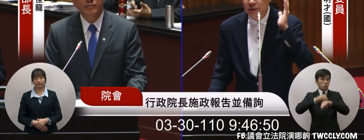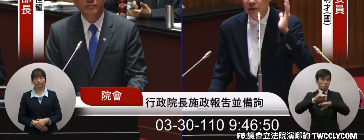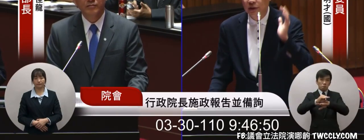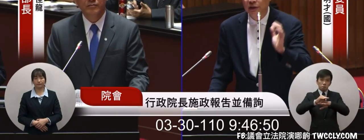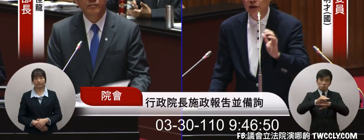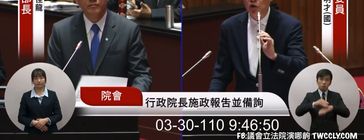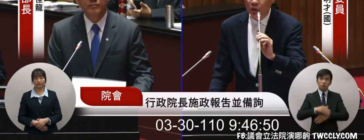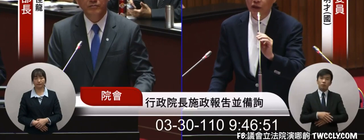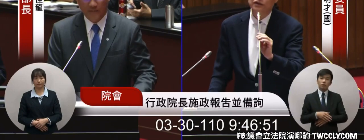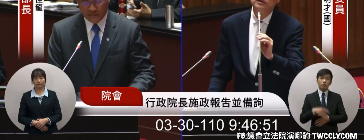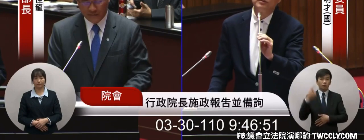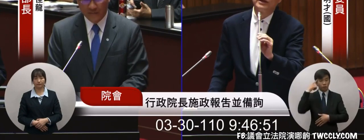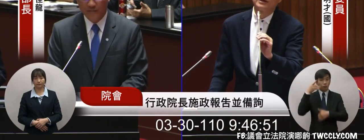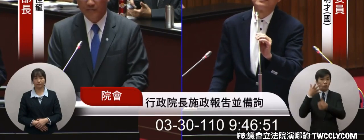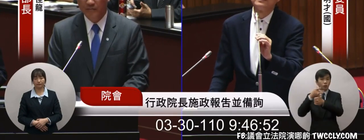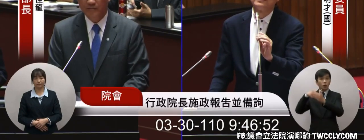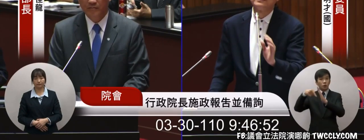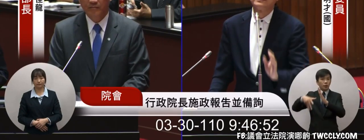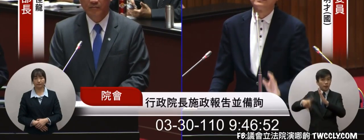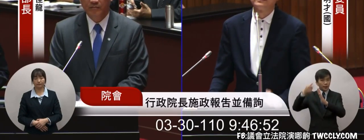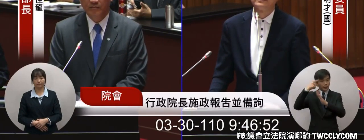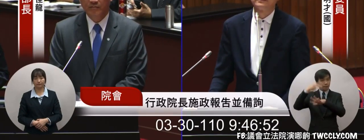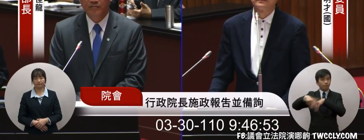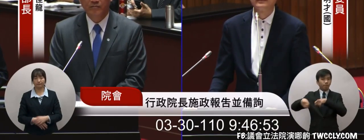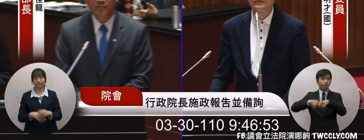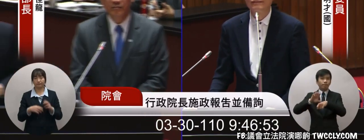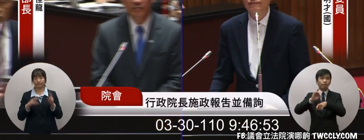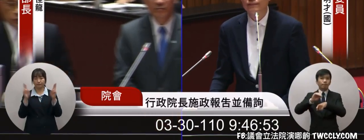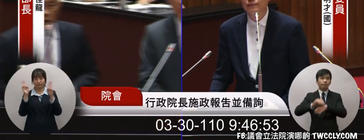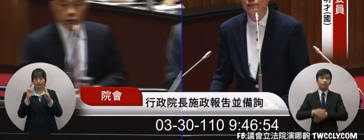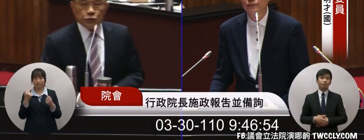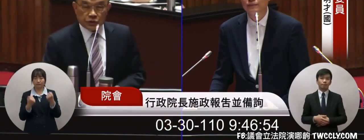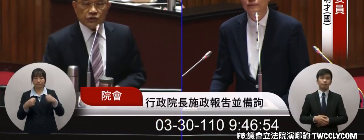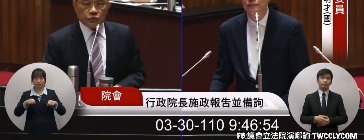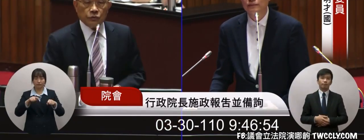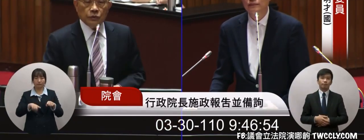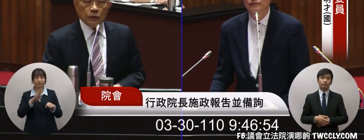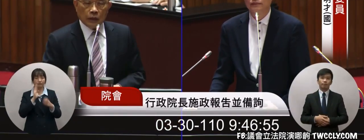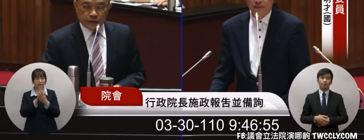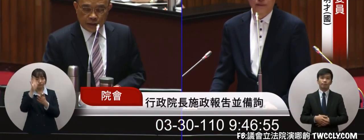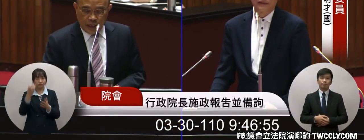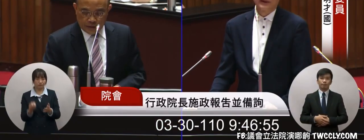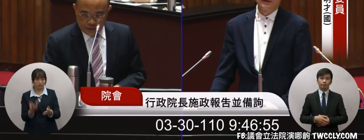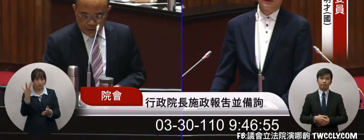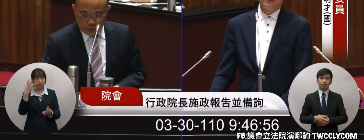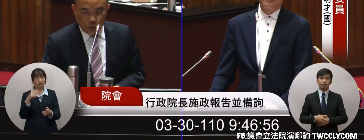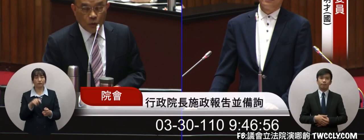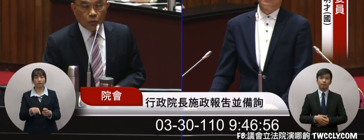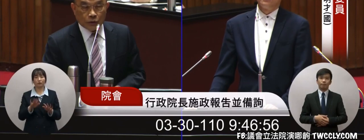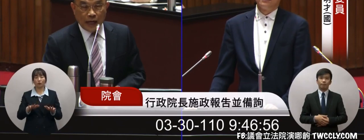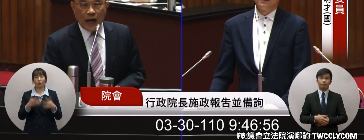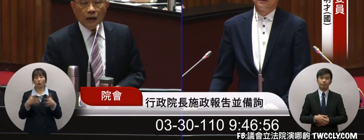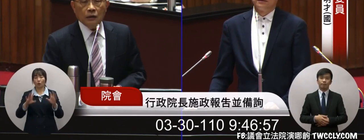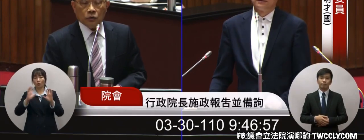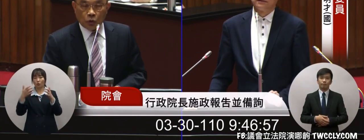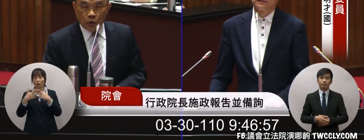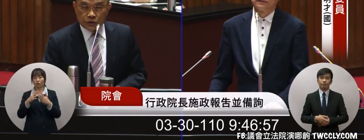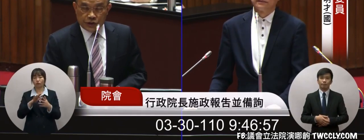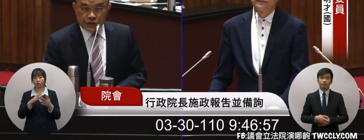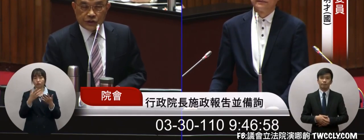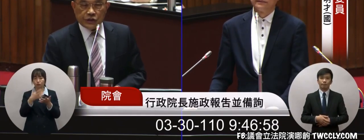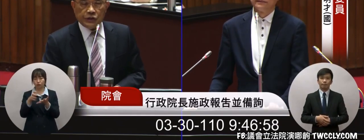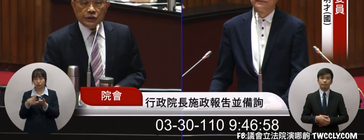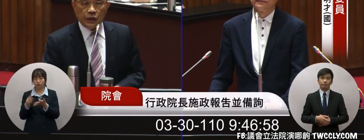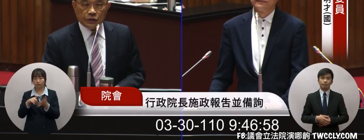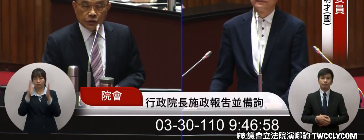心裡的構想是怎麼樣電動車是一個趨勢那現在很多國家都